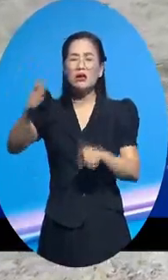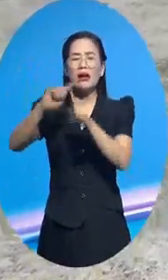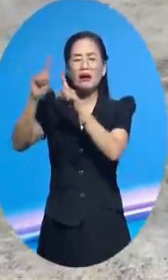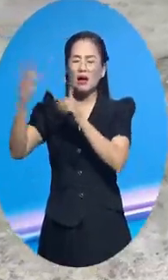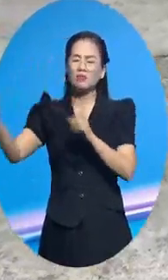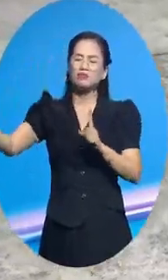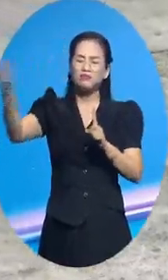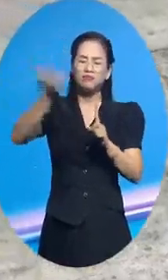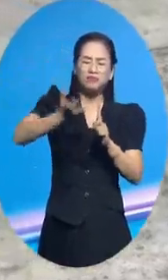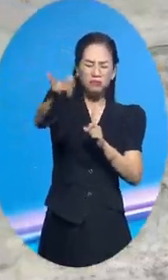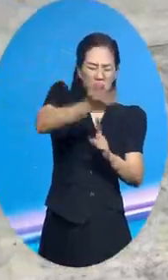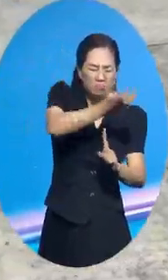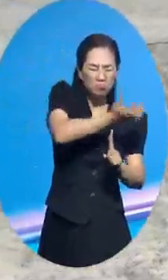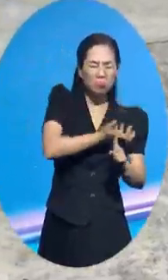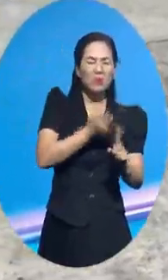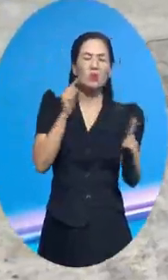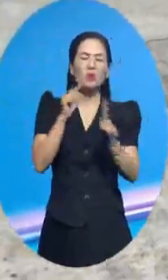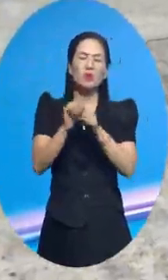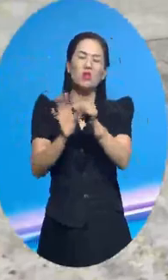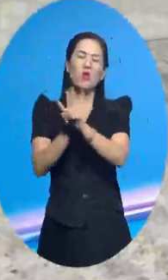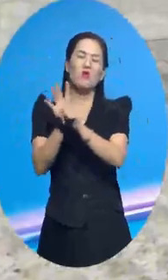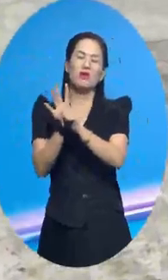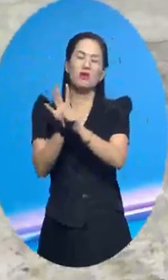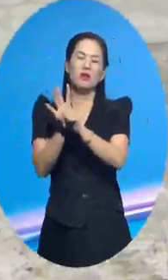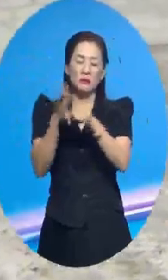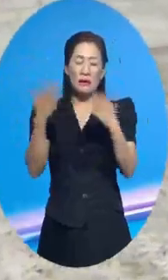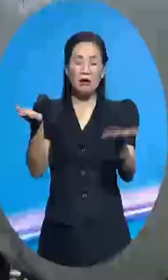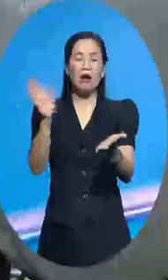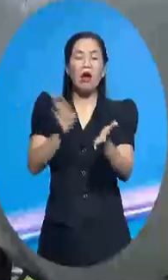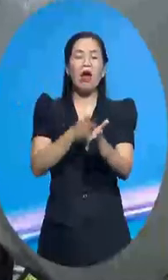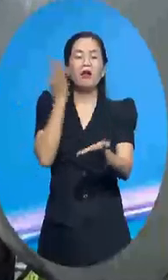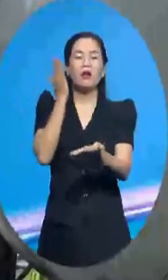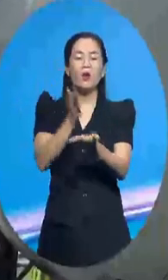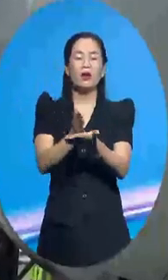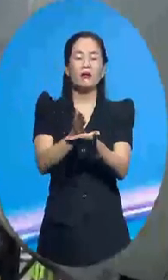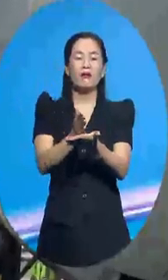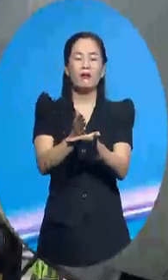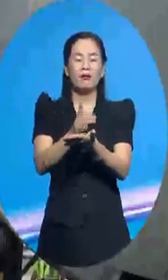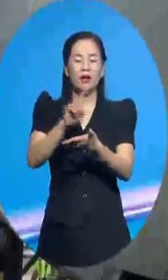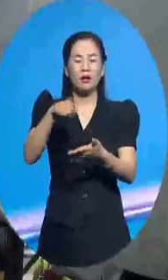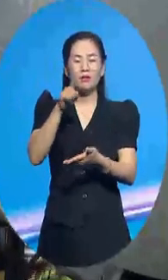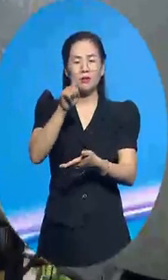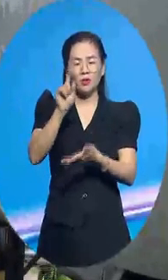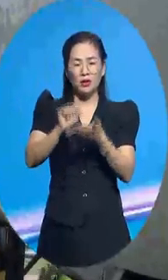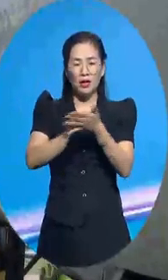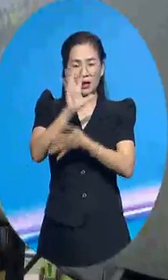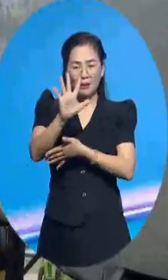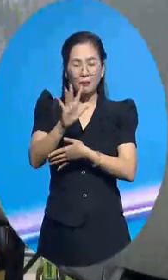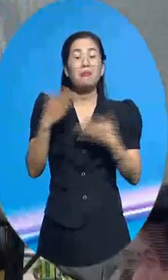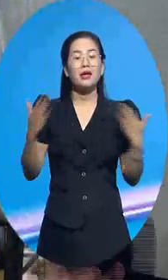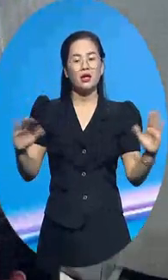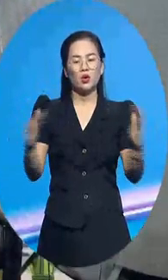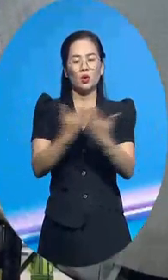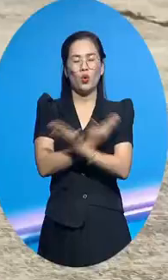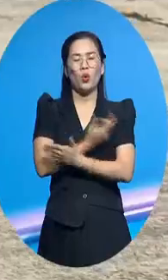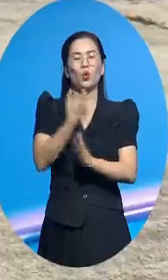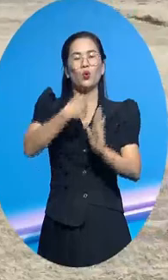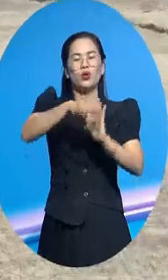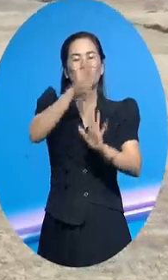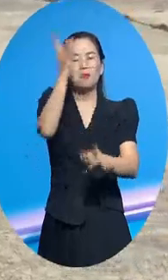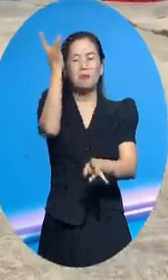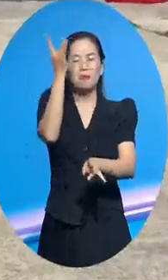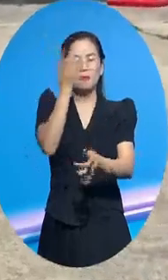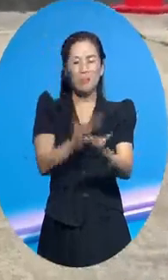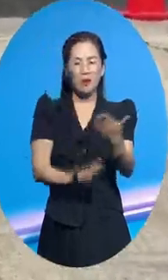để ngăn ngừa nguy cơ lây lan dịch COVID-19, đã hết hiệu lực hôm 11 tháng 5. Thay thế sắc lệnh này là quy định mới mang